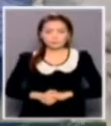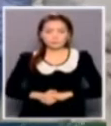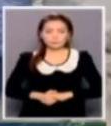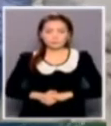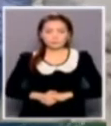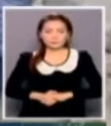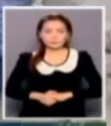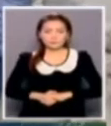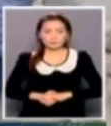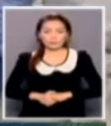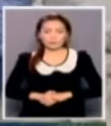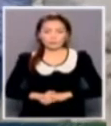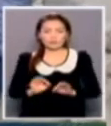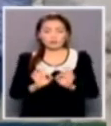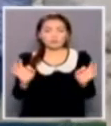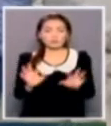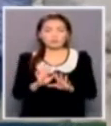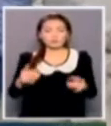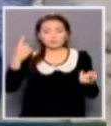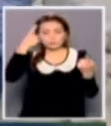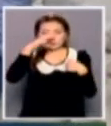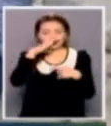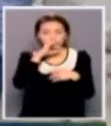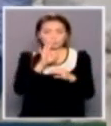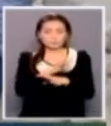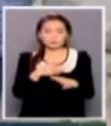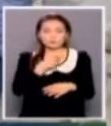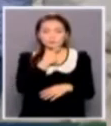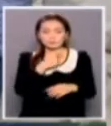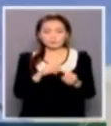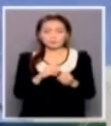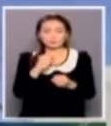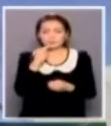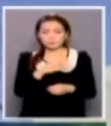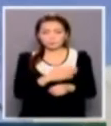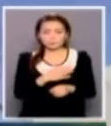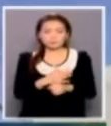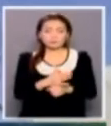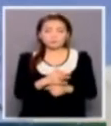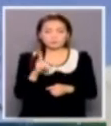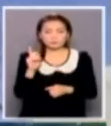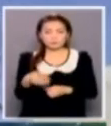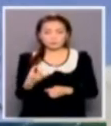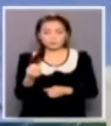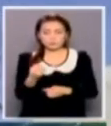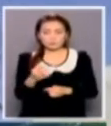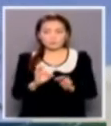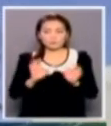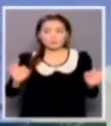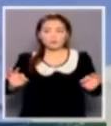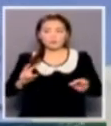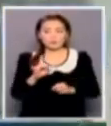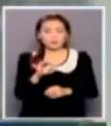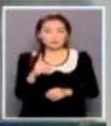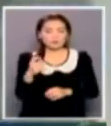ақын ғана емес, сонымен қарамай керемет күйші. Оның күйшілік өнері де зерттелмей жатыр. Ол тек қана күйші емес, сонымен қатар керемет прозаик